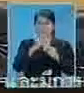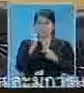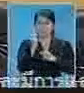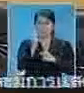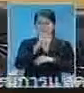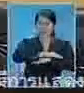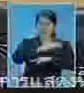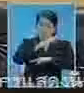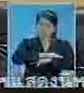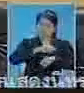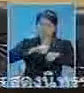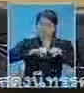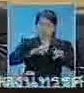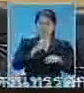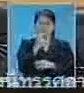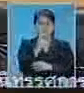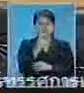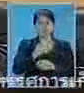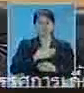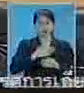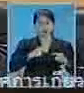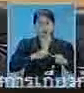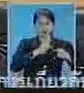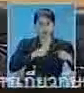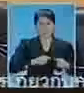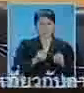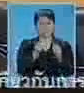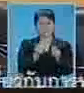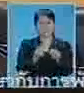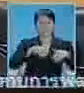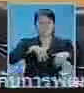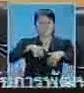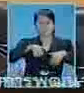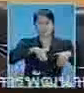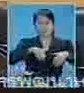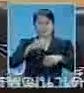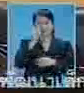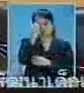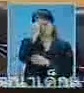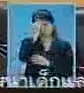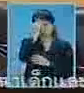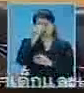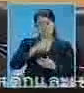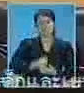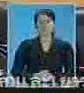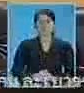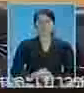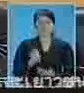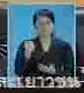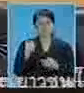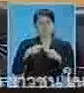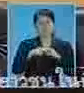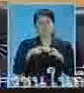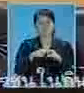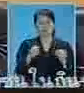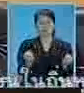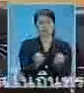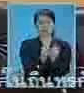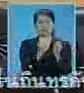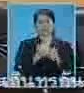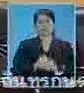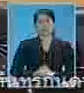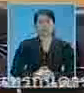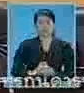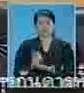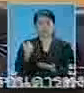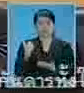ก็พวกเราก็นอกจากส่งกำลังใจไปให้กับพี่น้องเพื่อนๆชาวญี่ปุ่นนะครับที่ก็ส